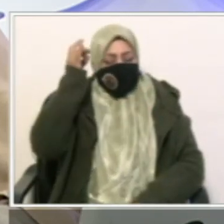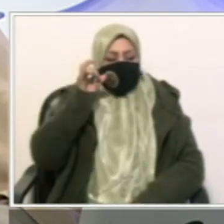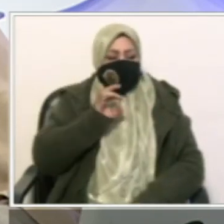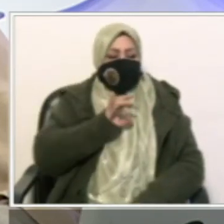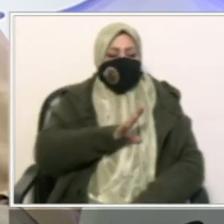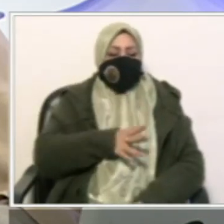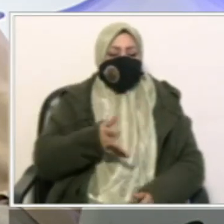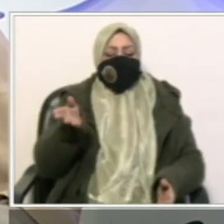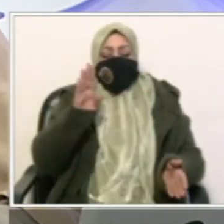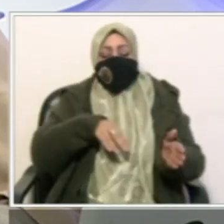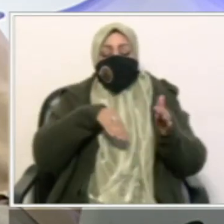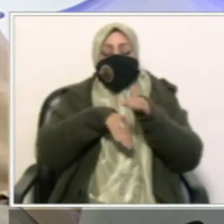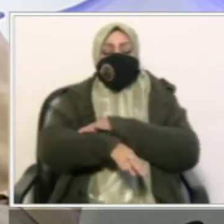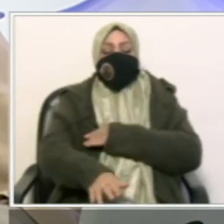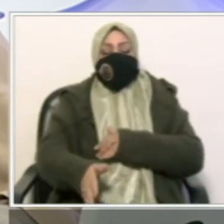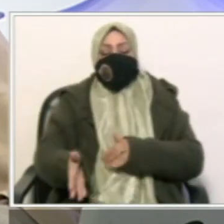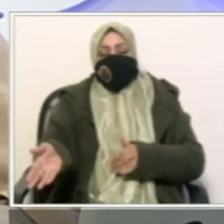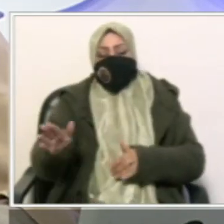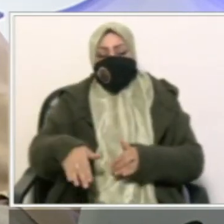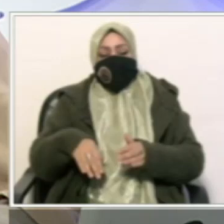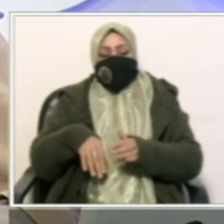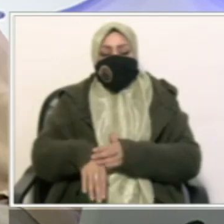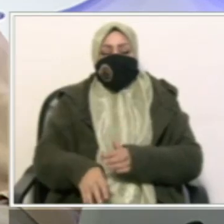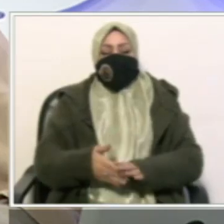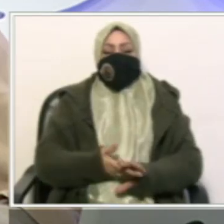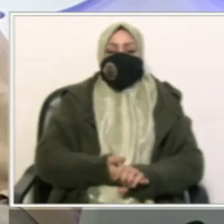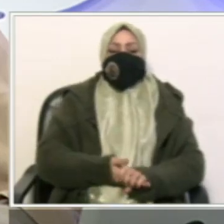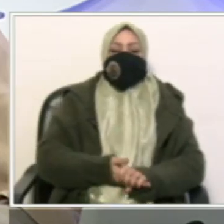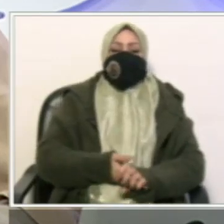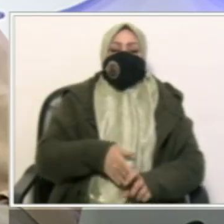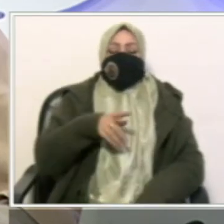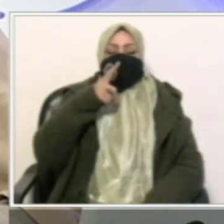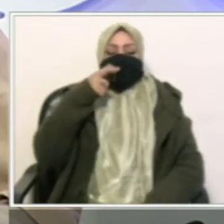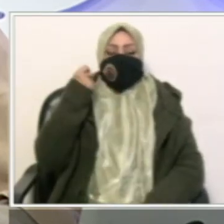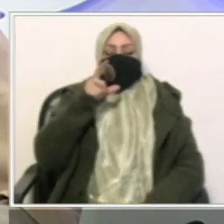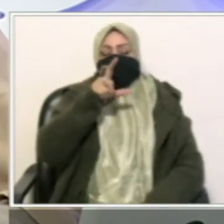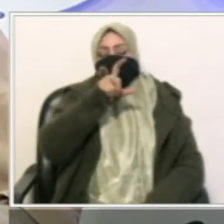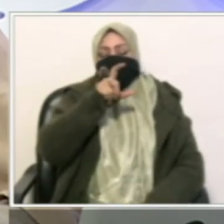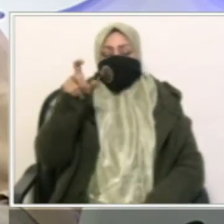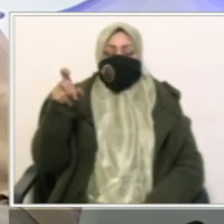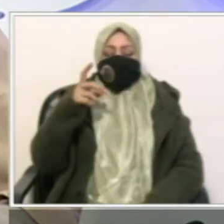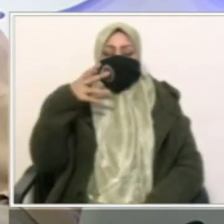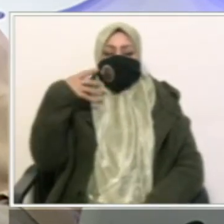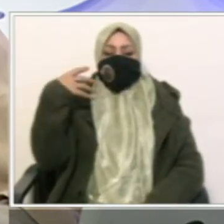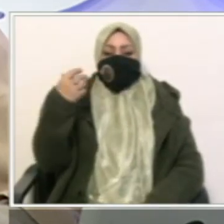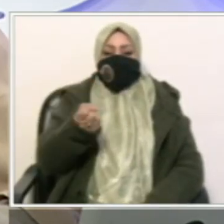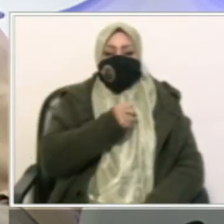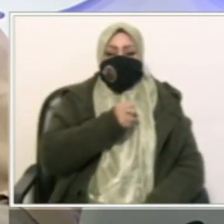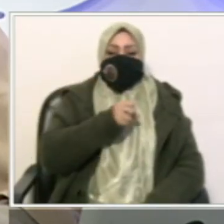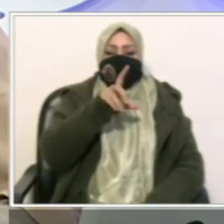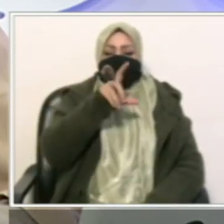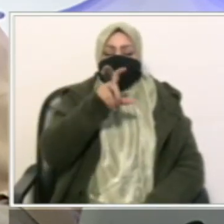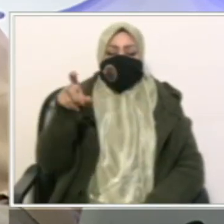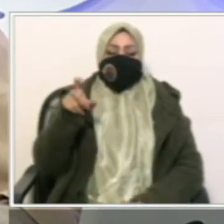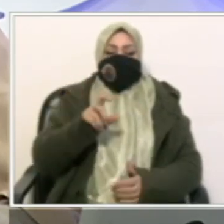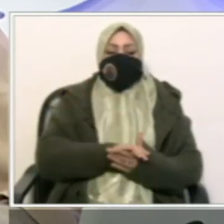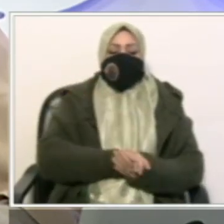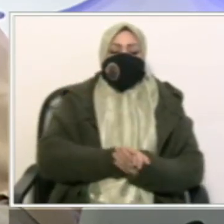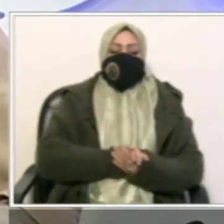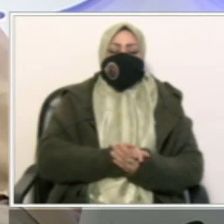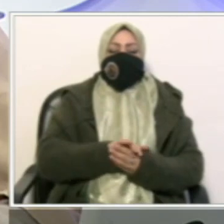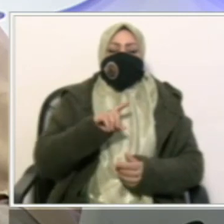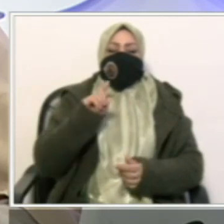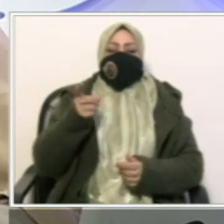يا رجال الإسلام ويا أمة المسلمين ويا أيها النساء، النبي صلى الله عليه وسلم